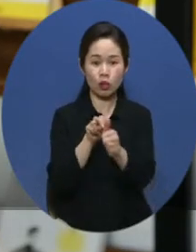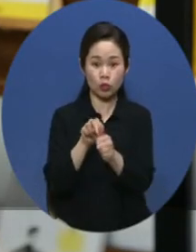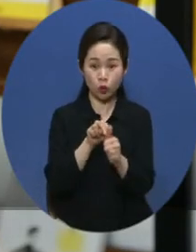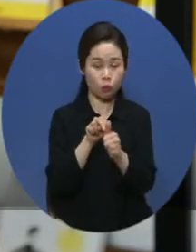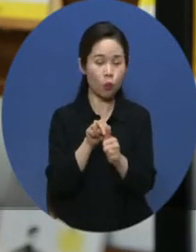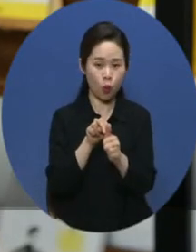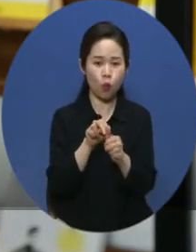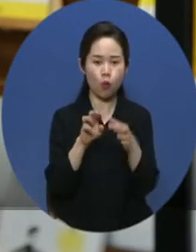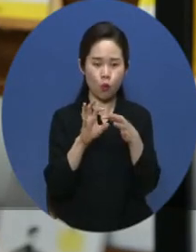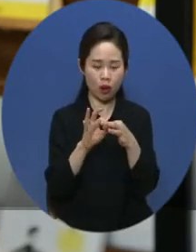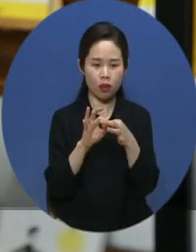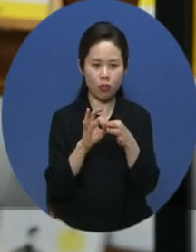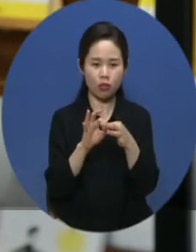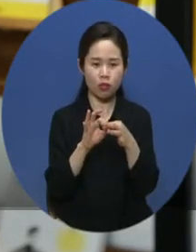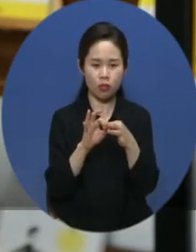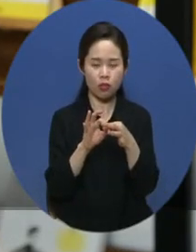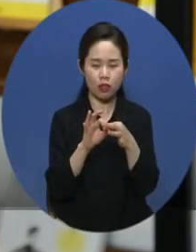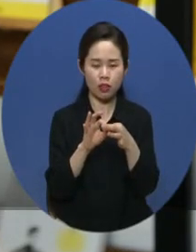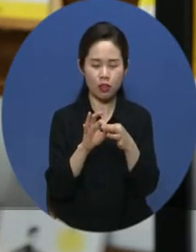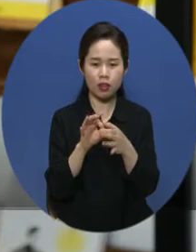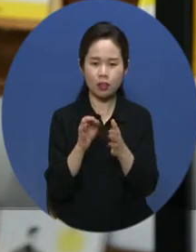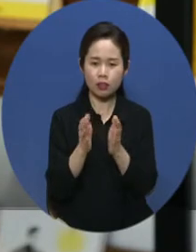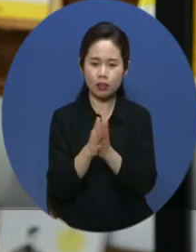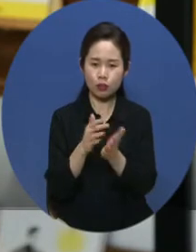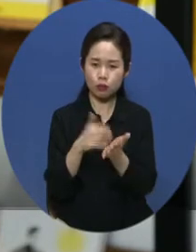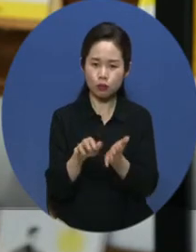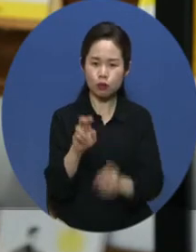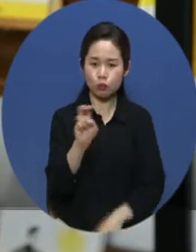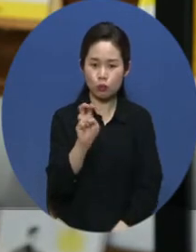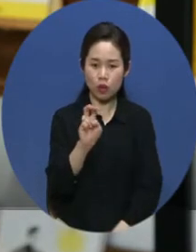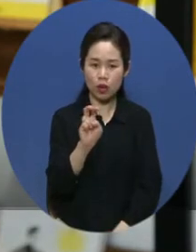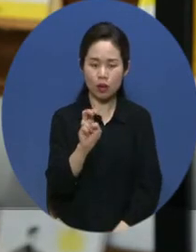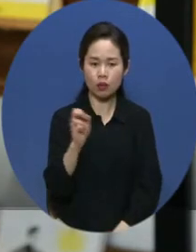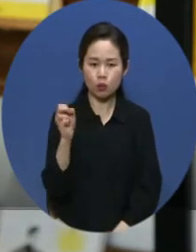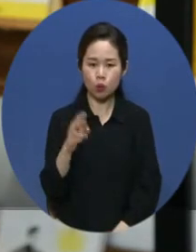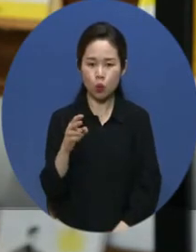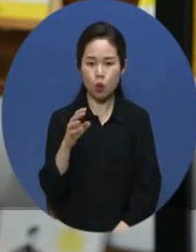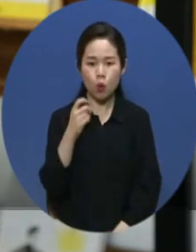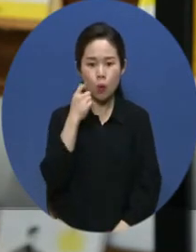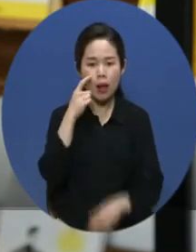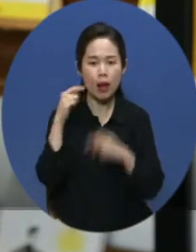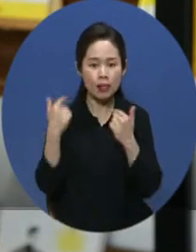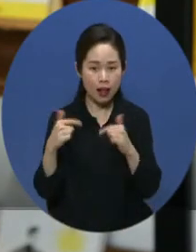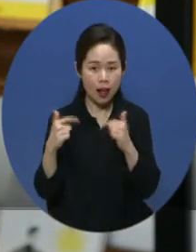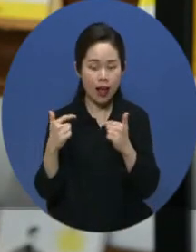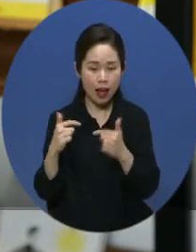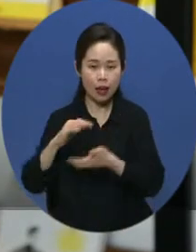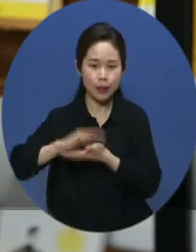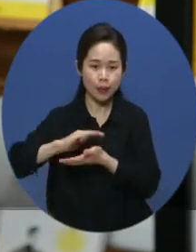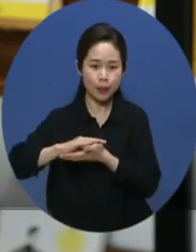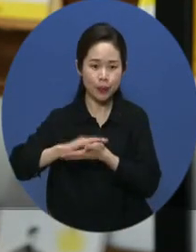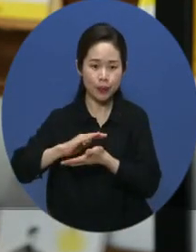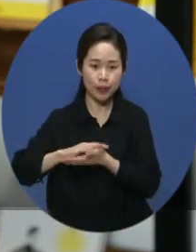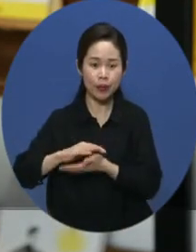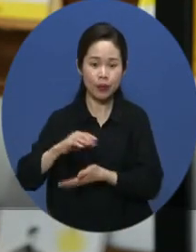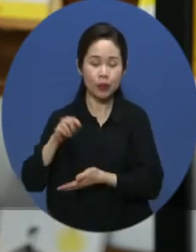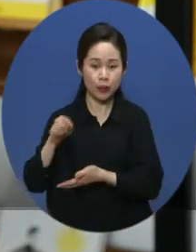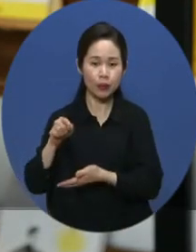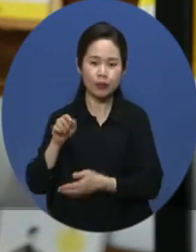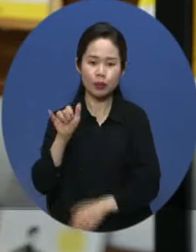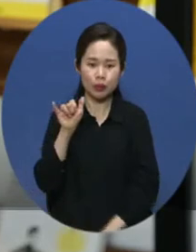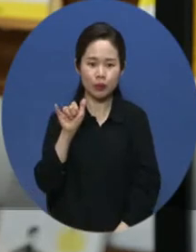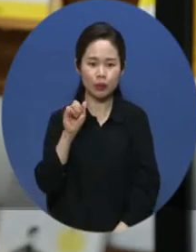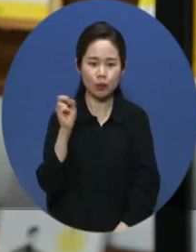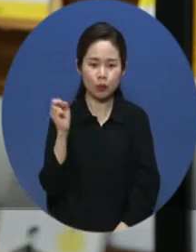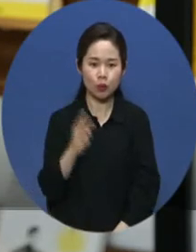정보성 컨텐츠들이 또 한 20권 정도 되고, 이제 월간지가 계속 매월 발간이 되고 있습니다. 그리고